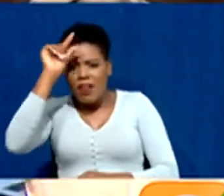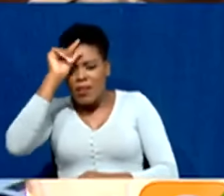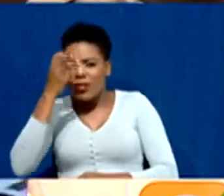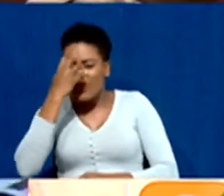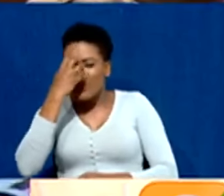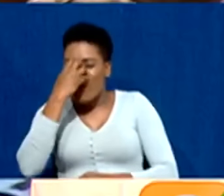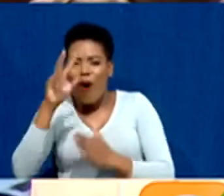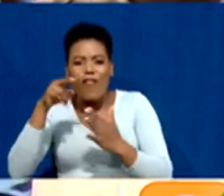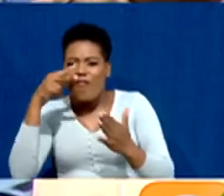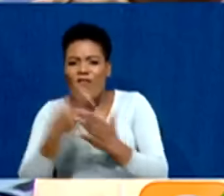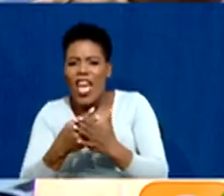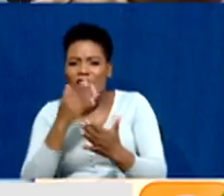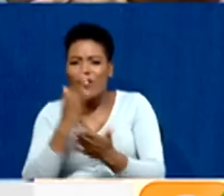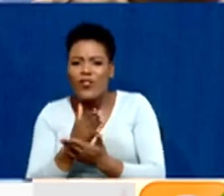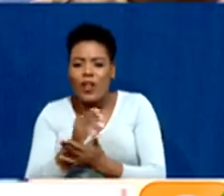Semeshindwa.